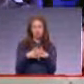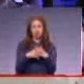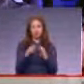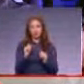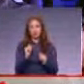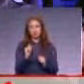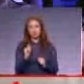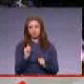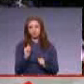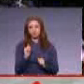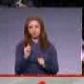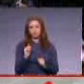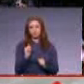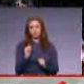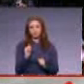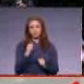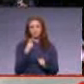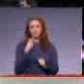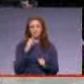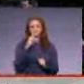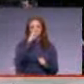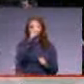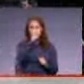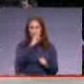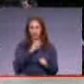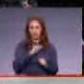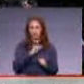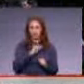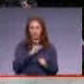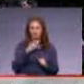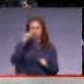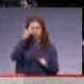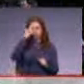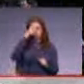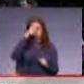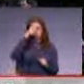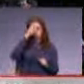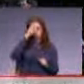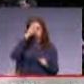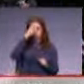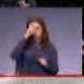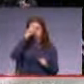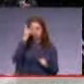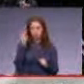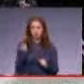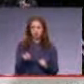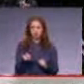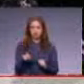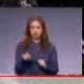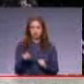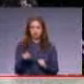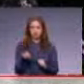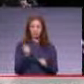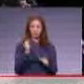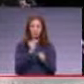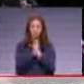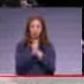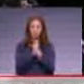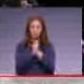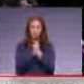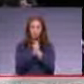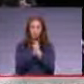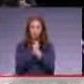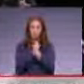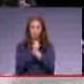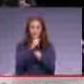للدراما التركيه مدام نبيله؟ طب زمان كان في عندنا الممثلين فريد شوقي كان بيشتغل في تركيا على طول. صحيح. وتركيا كانوا